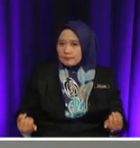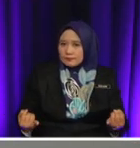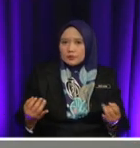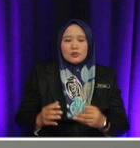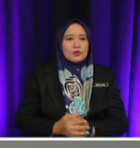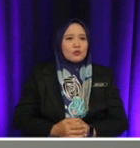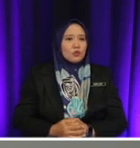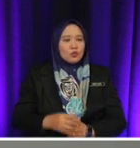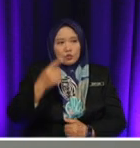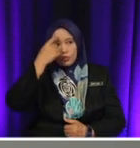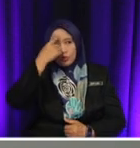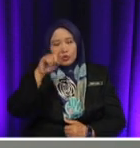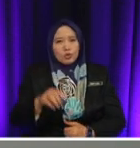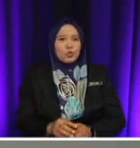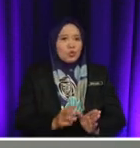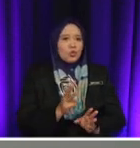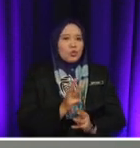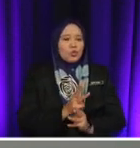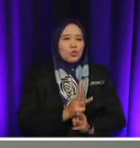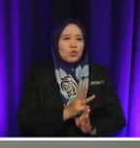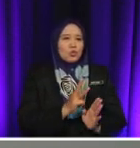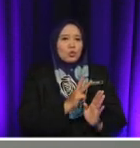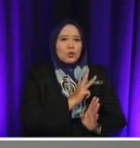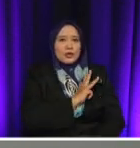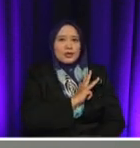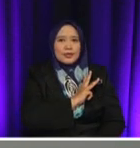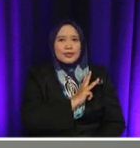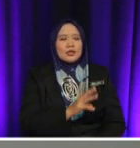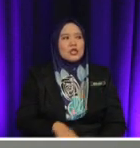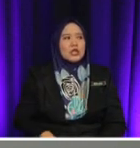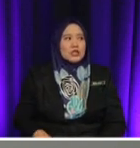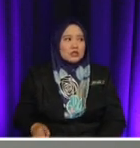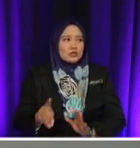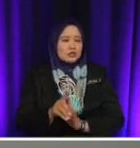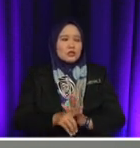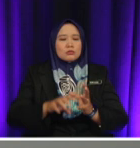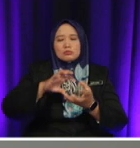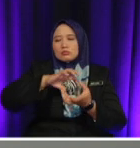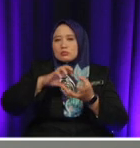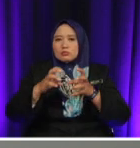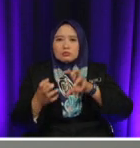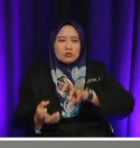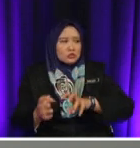jisim untuk mewakili pembolehubah dimanipulasi okey kita tahu bahawa dalam KPS ini